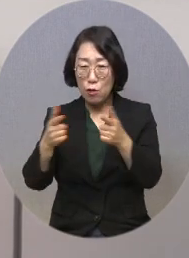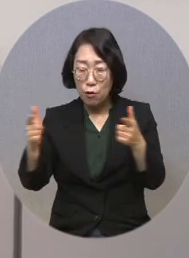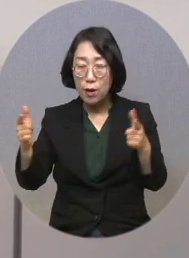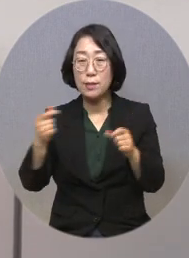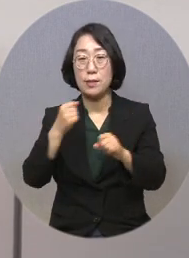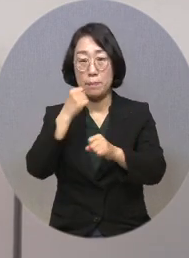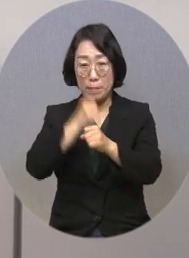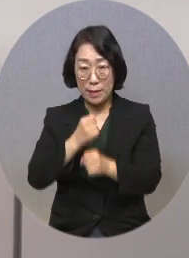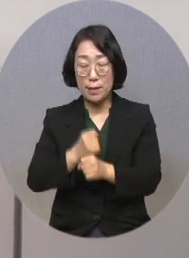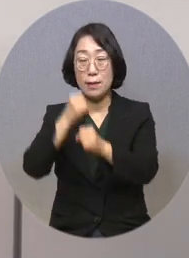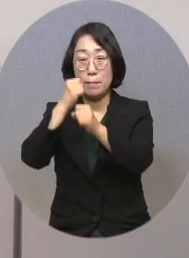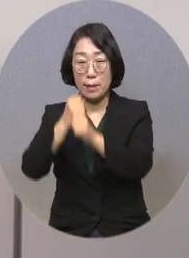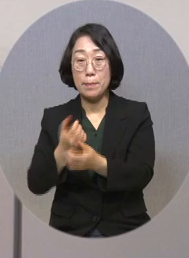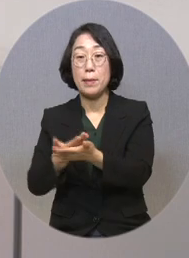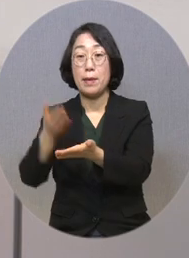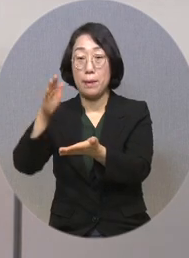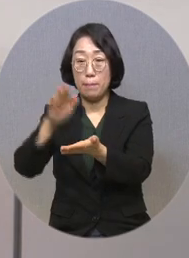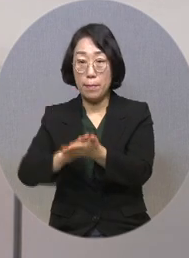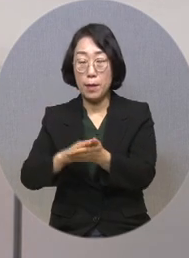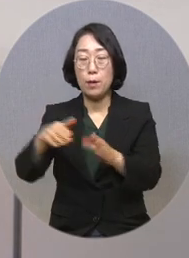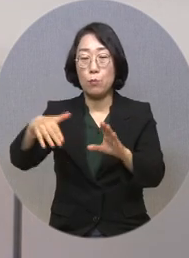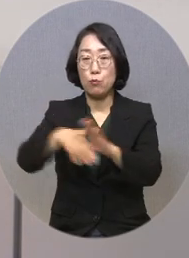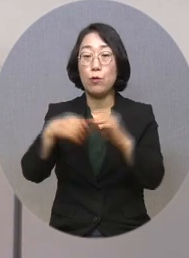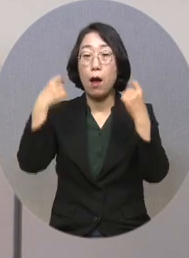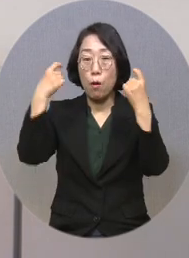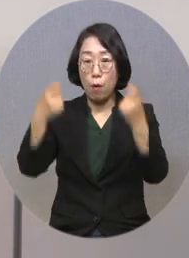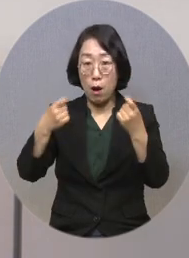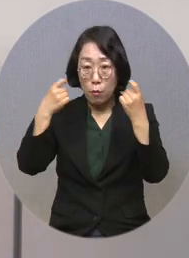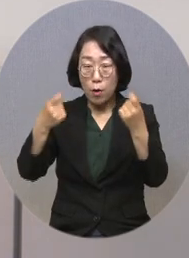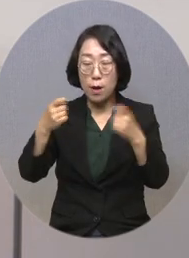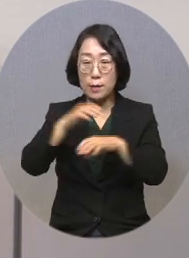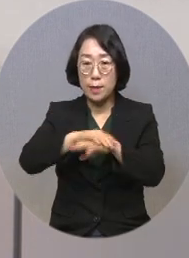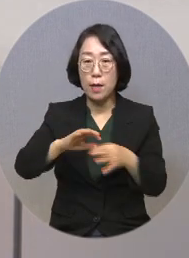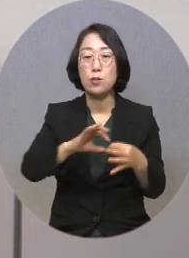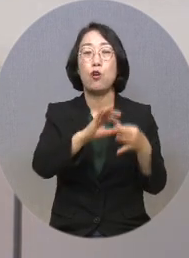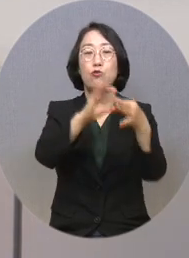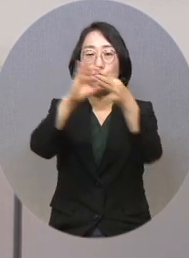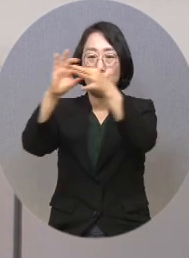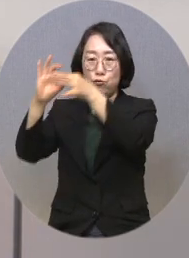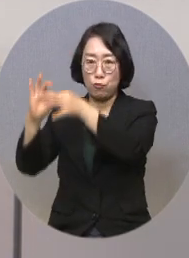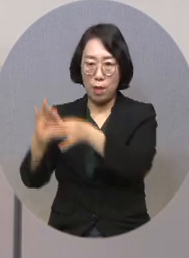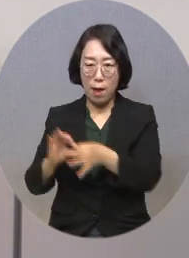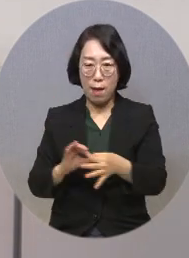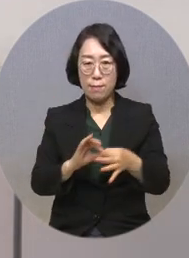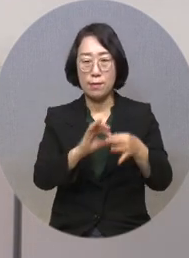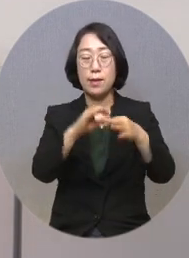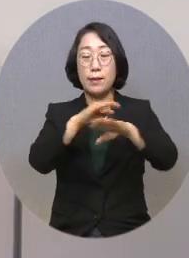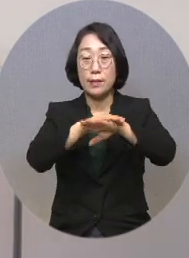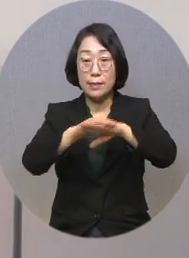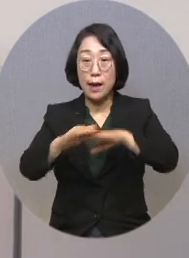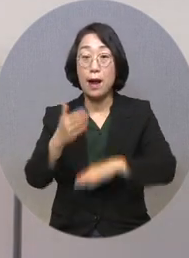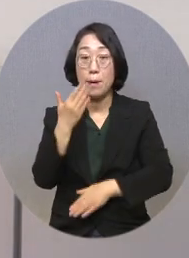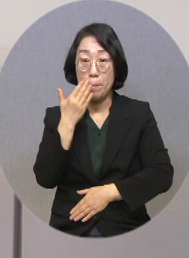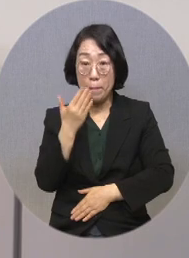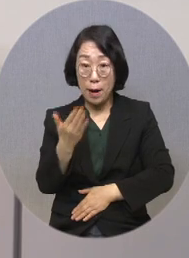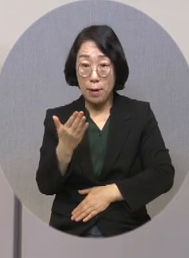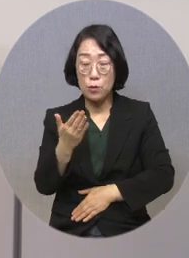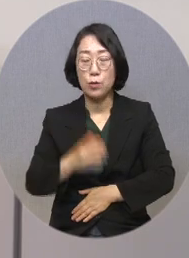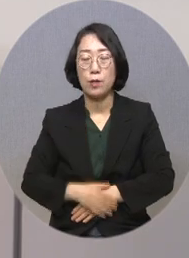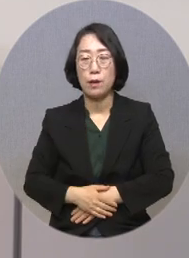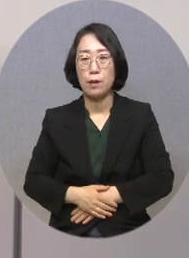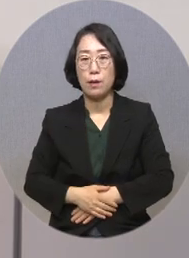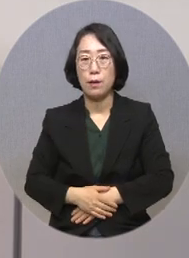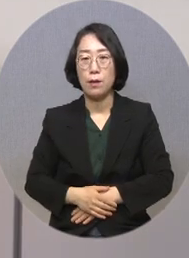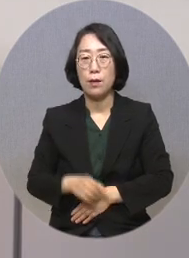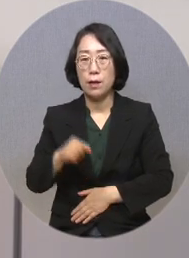사업과 문화관광 산업이 가능한 선순환적인 가치 체인, 밸류 체인이라고 합니다만 가치